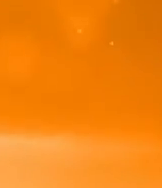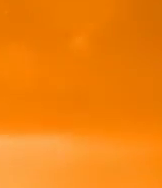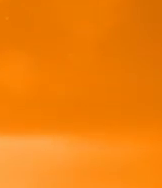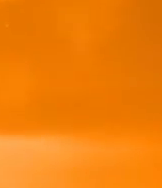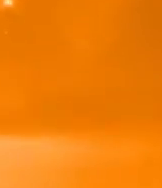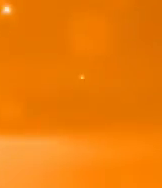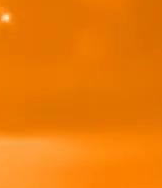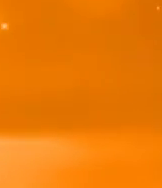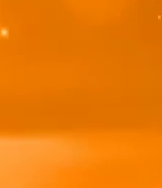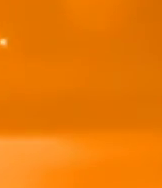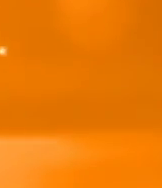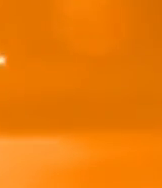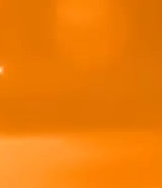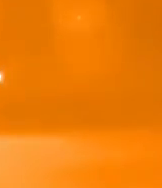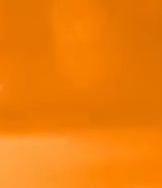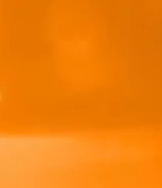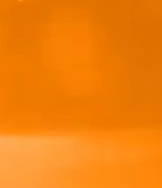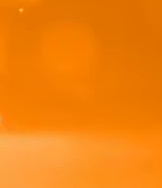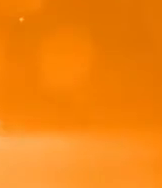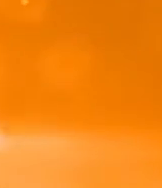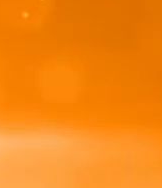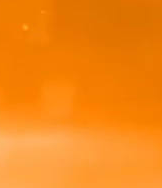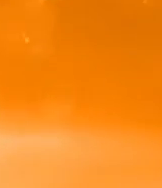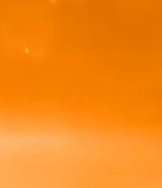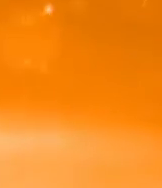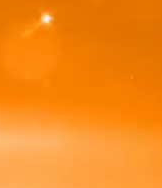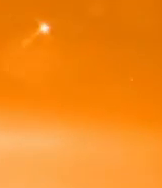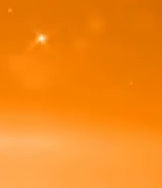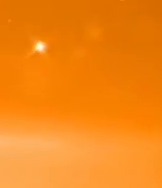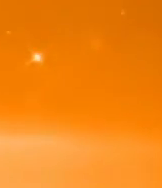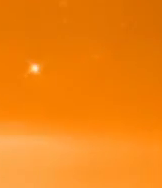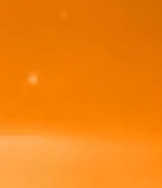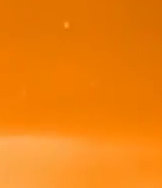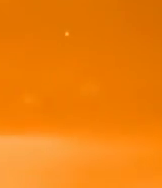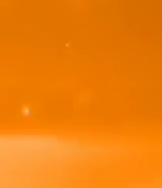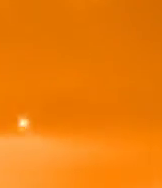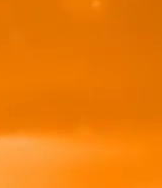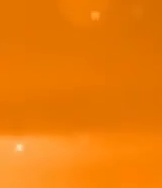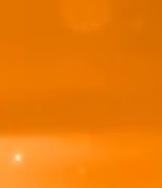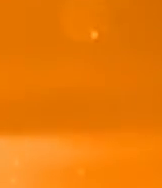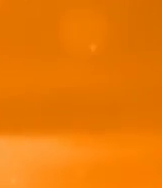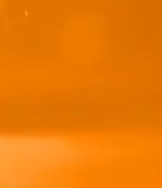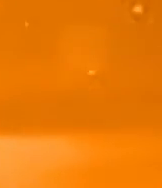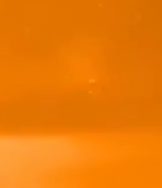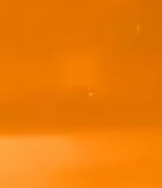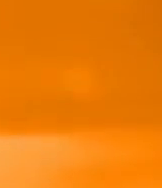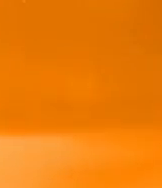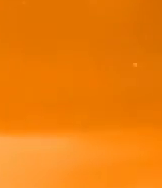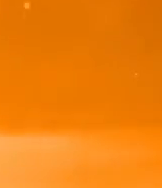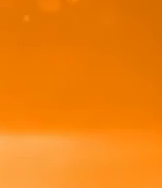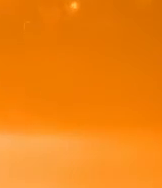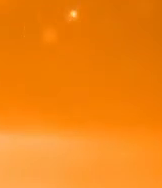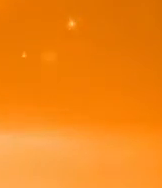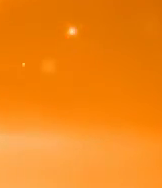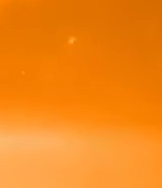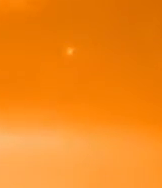โรคพิษสุนัขบ้าที่เป็นปัญหาสำคัญต่อชีวิตของประชาชนนะคะแล้วก็เป็นสัญลักษณ์ของวัคซีนด้วยโดยรูปกากบาทหม